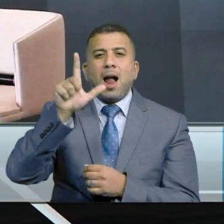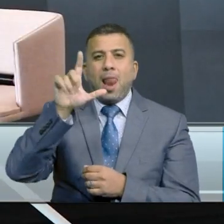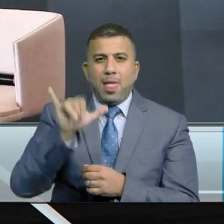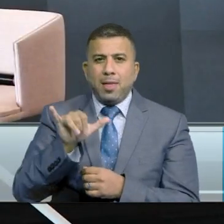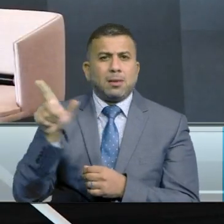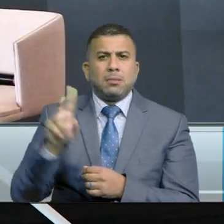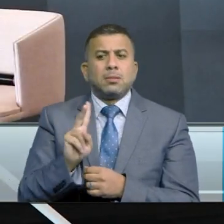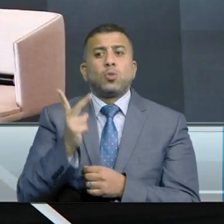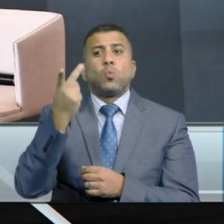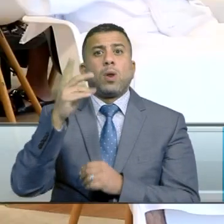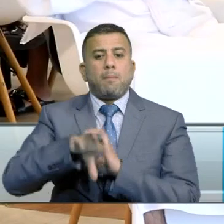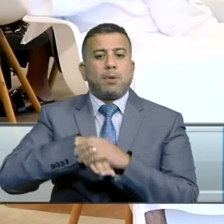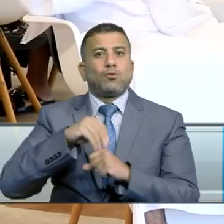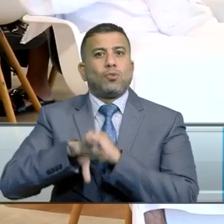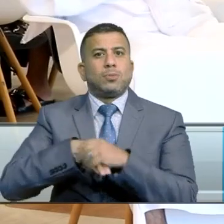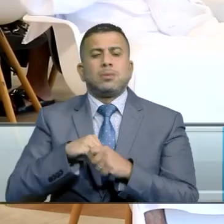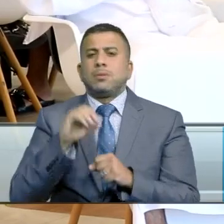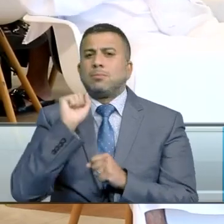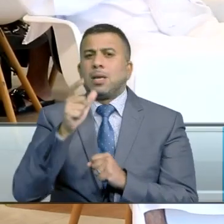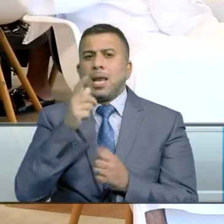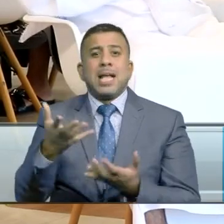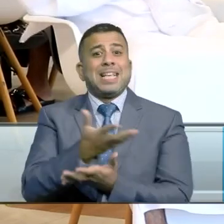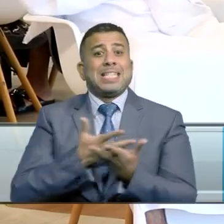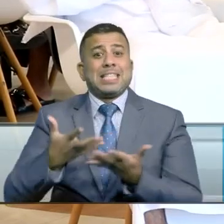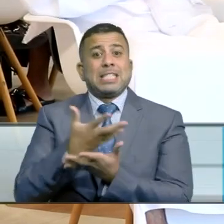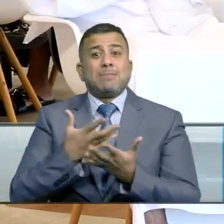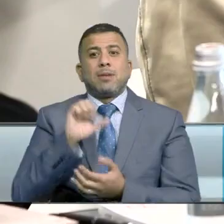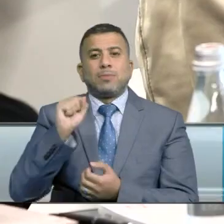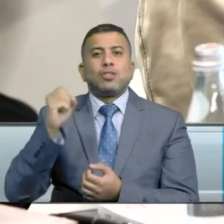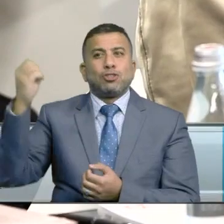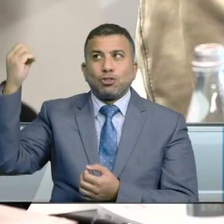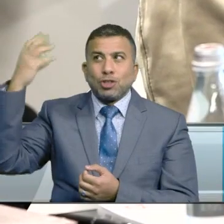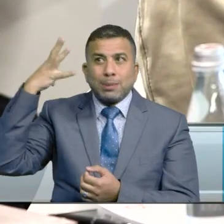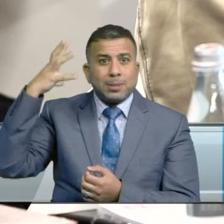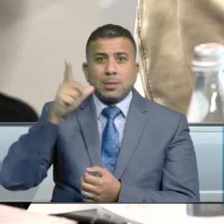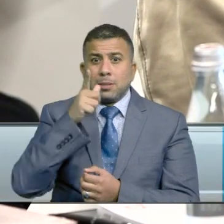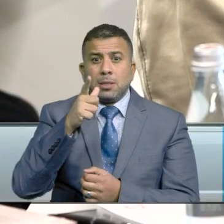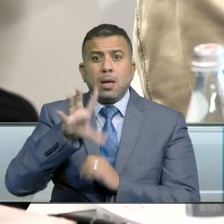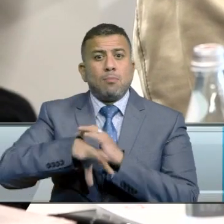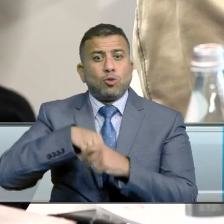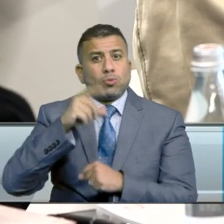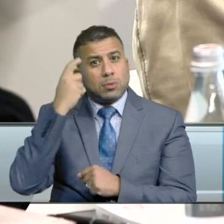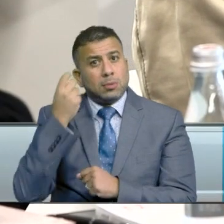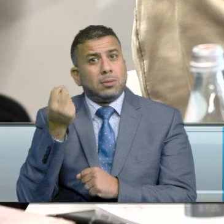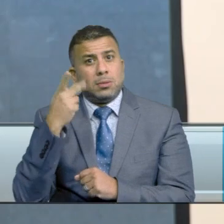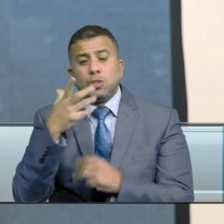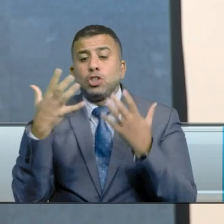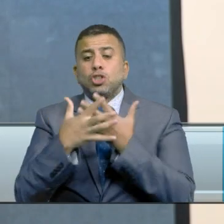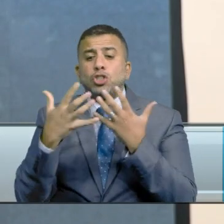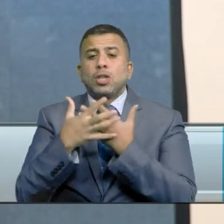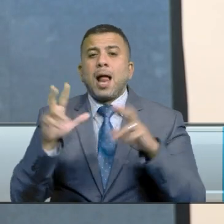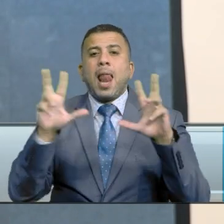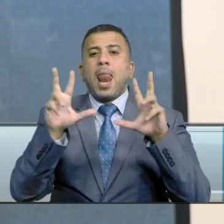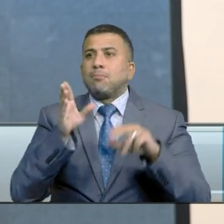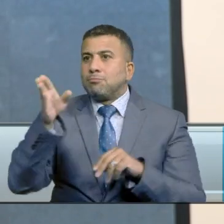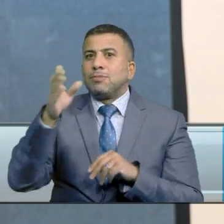شركة تطوير المشاريع والذراع الاستثماري الأحدث لشمس، ويقوم المشروع بمحاولة الوصول للشركات